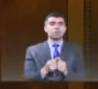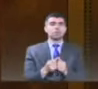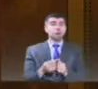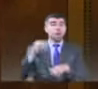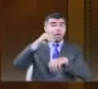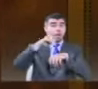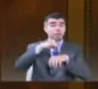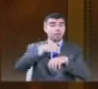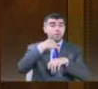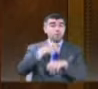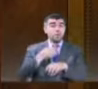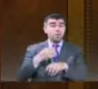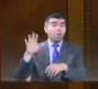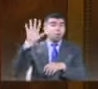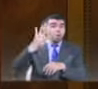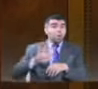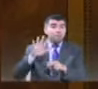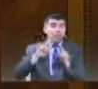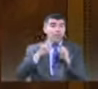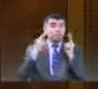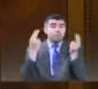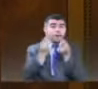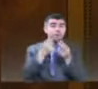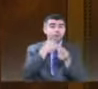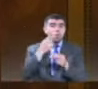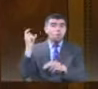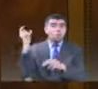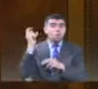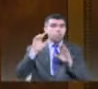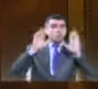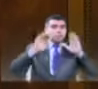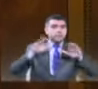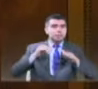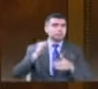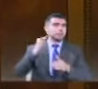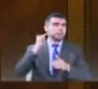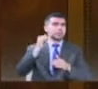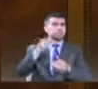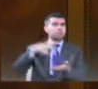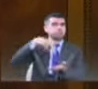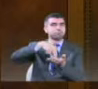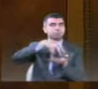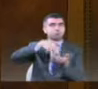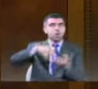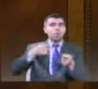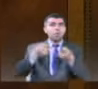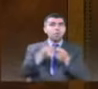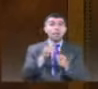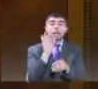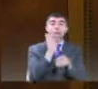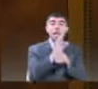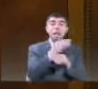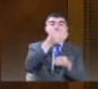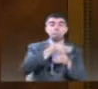الخصوص أشادت هذه الدول بالنموذج الديني المعتدل للمملكة المغربية وبرغبة بعضها في الاستفادة من التجربة